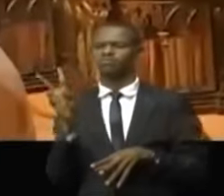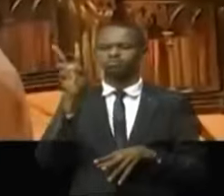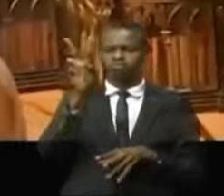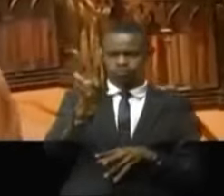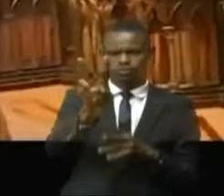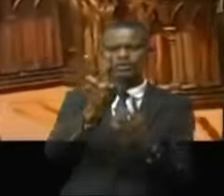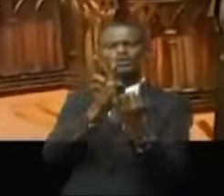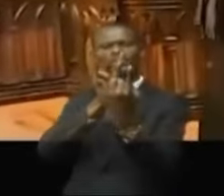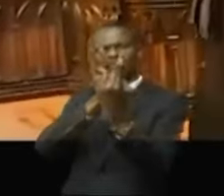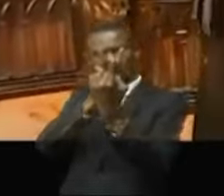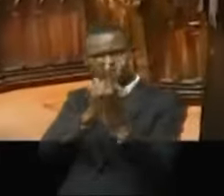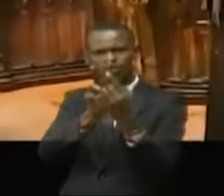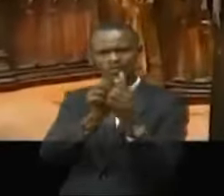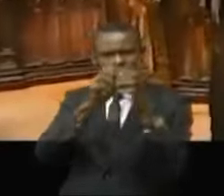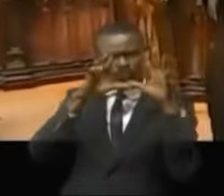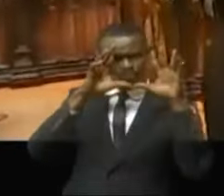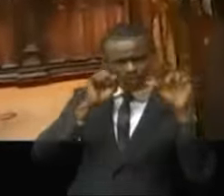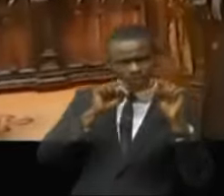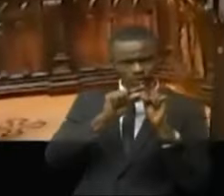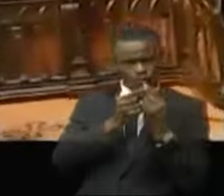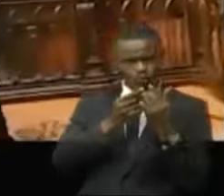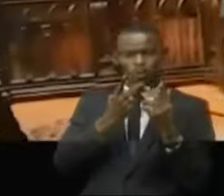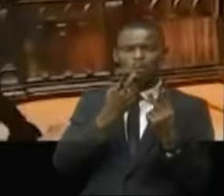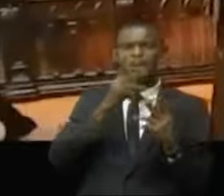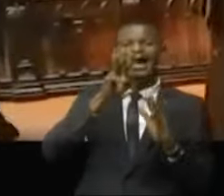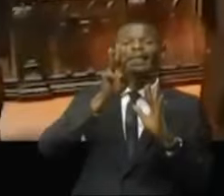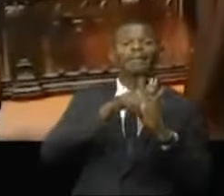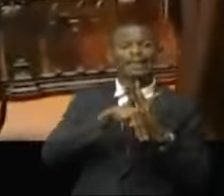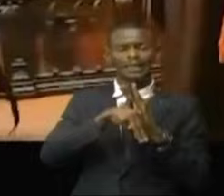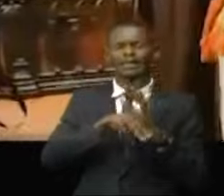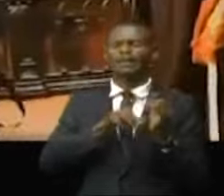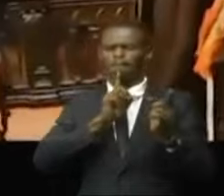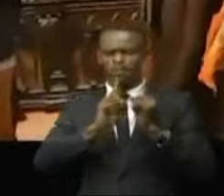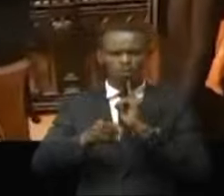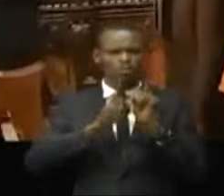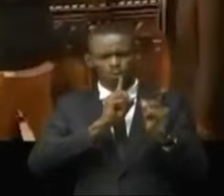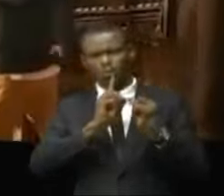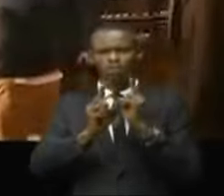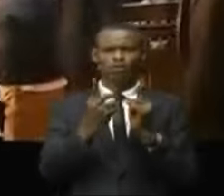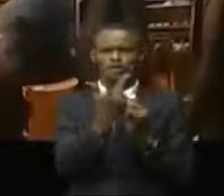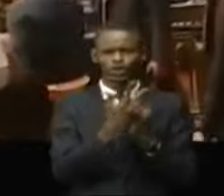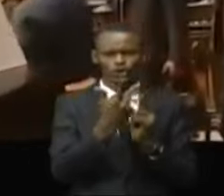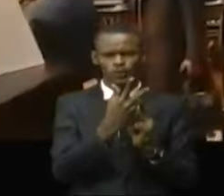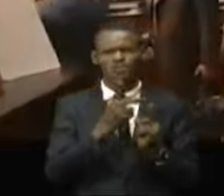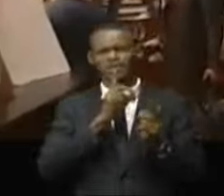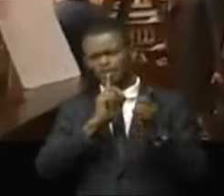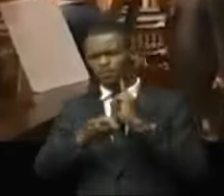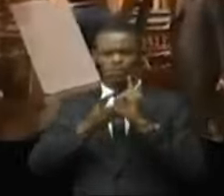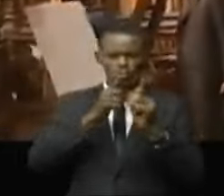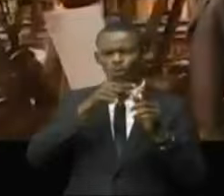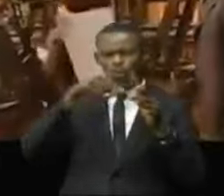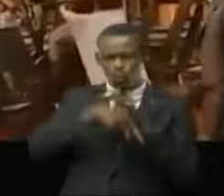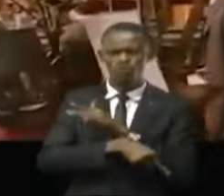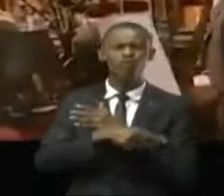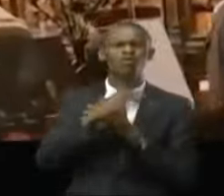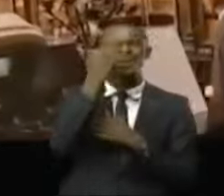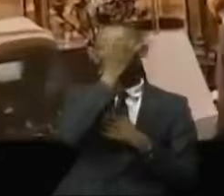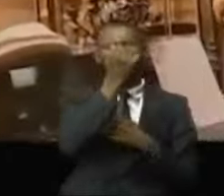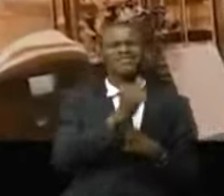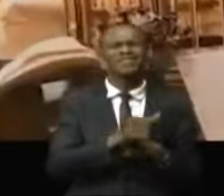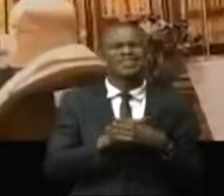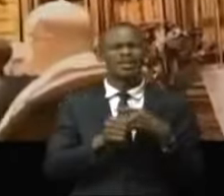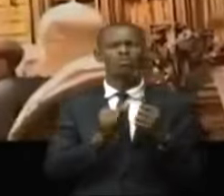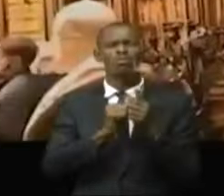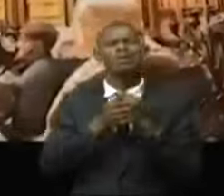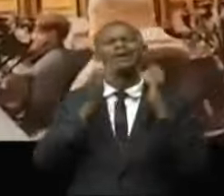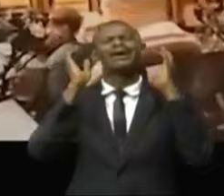groupe parlementaire socialiste des affaires étrangères. Ensemble, ils ont passé en revue les sujets brûlants de l'air en Afrique. Ici aussi,